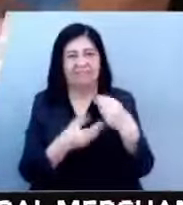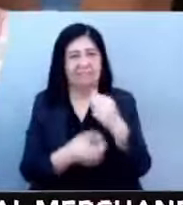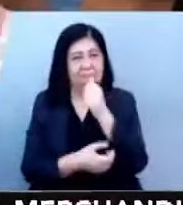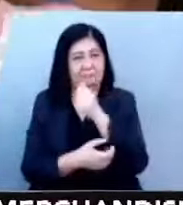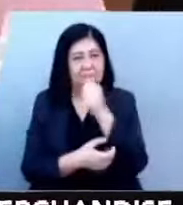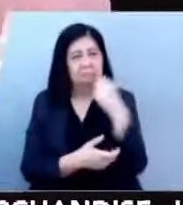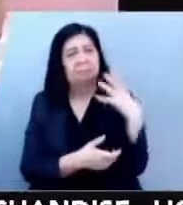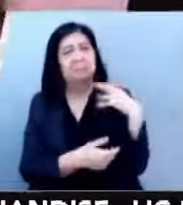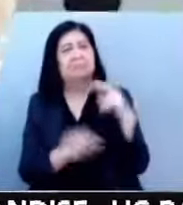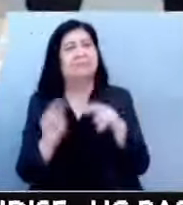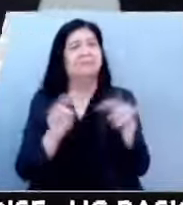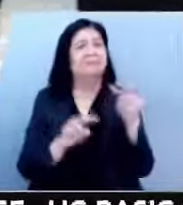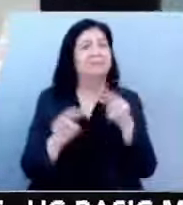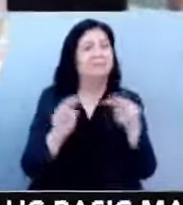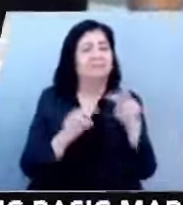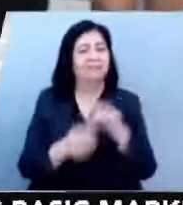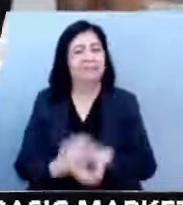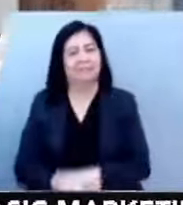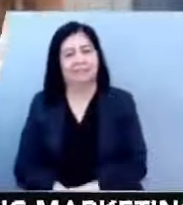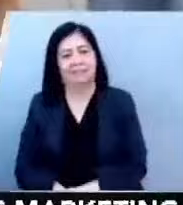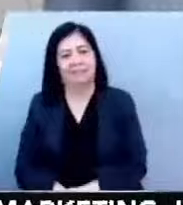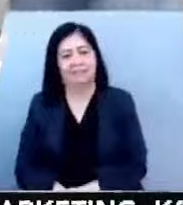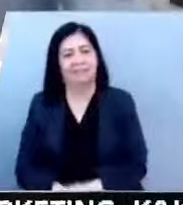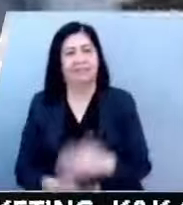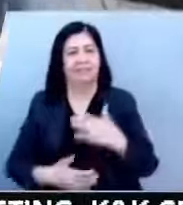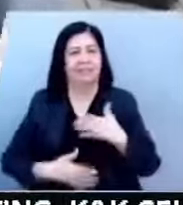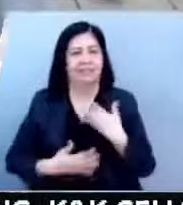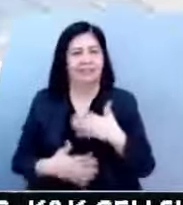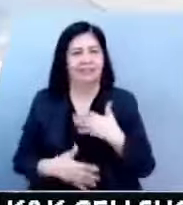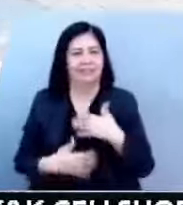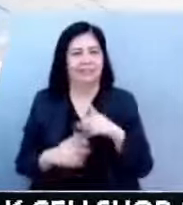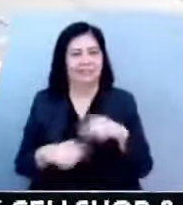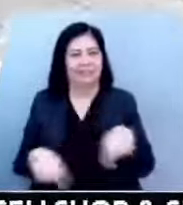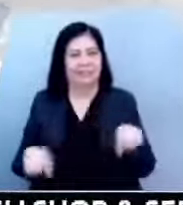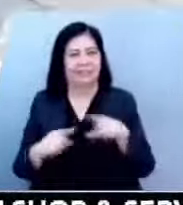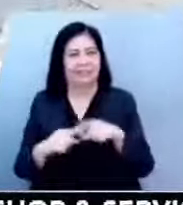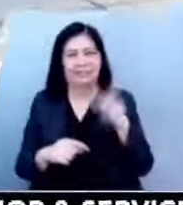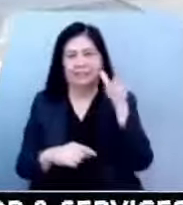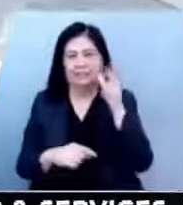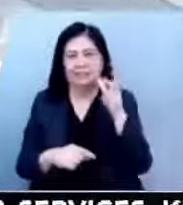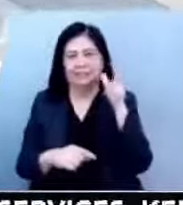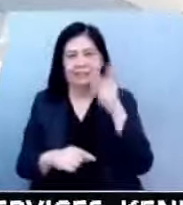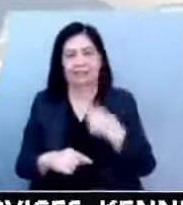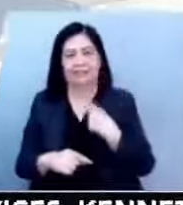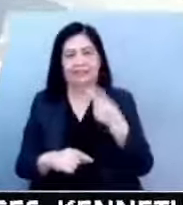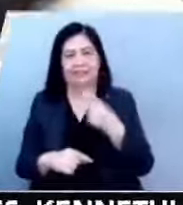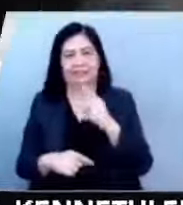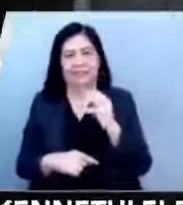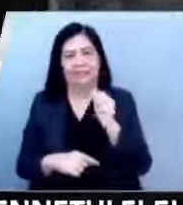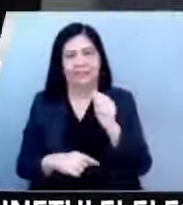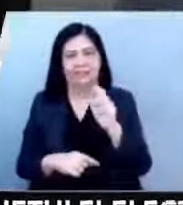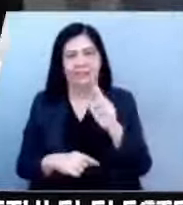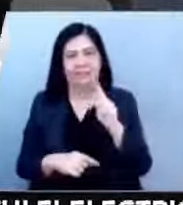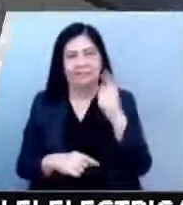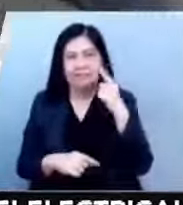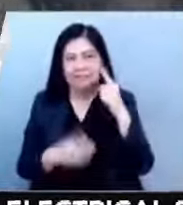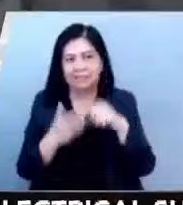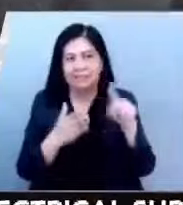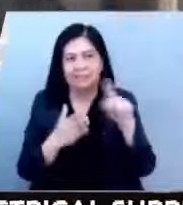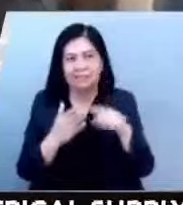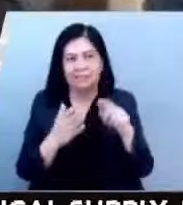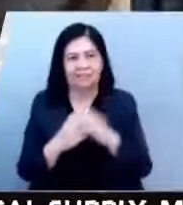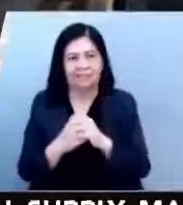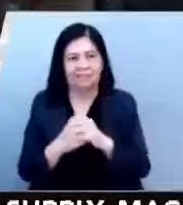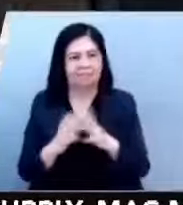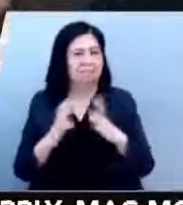lang sa loob ng venue. Natuwa naman sila dahil narinig daw nila ang boses ni Mark nung nag-soundcheck. Nakasilay lang po, masaya